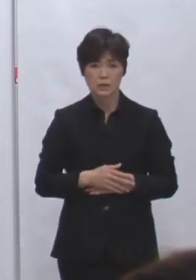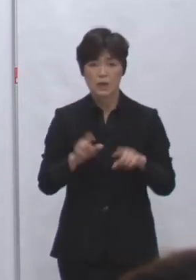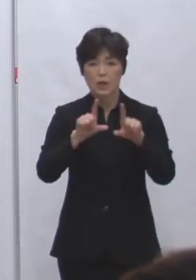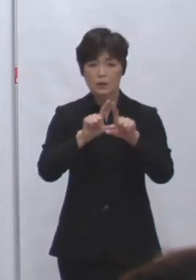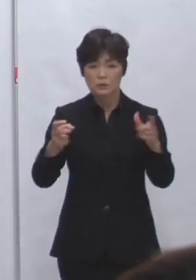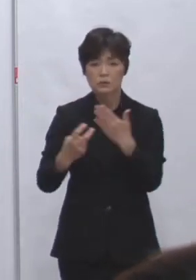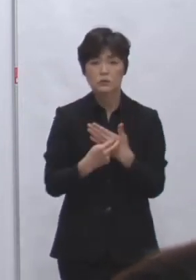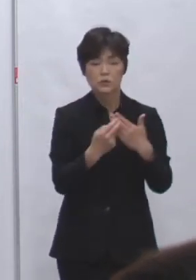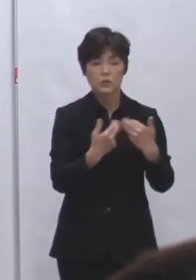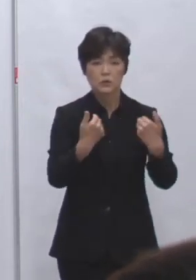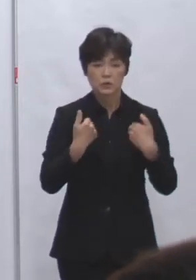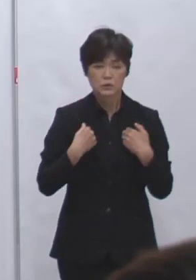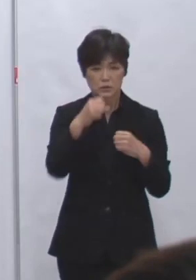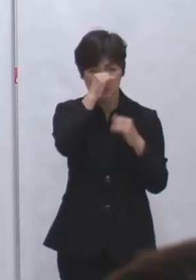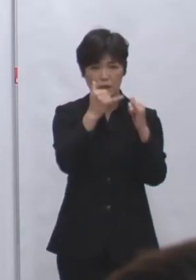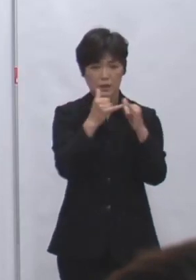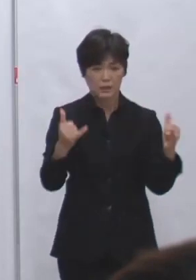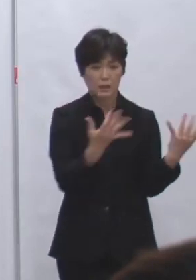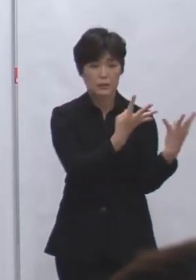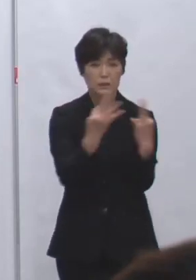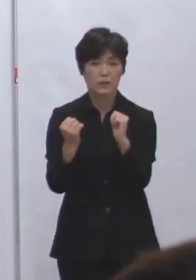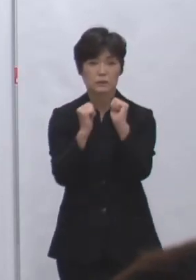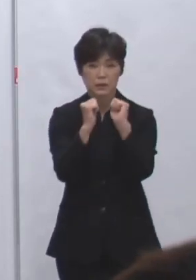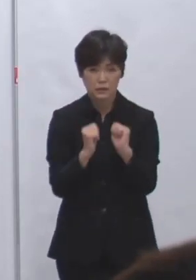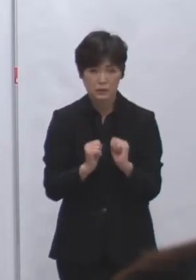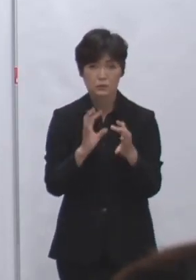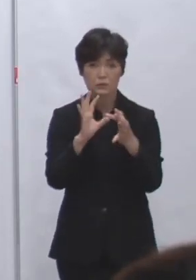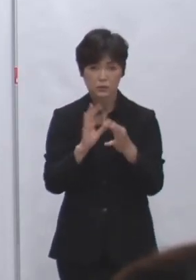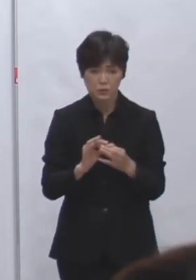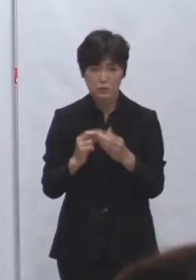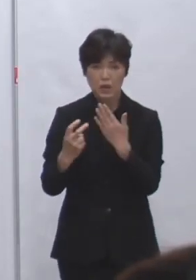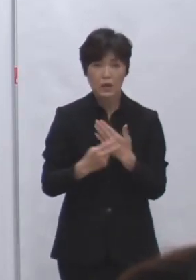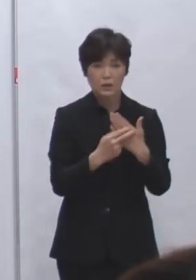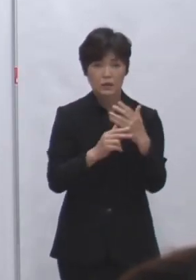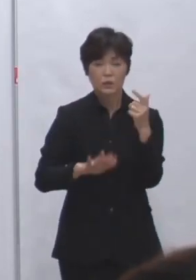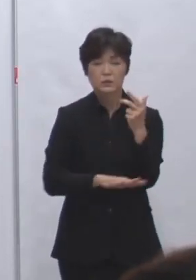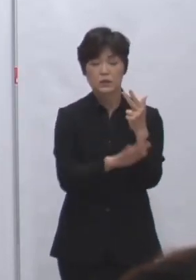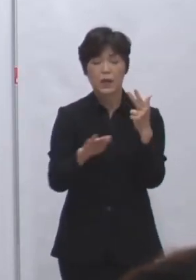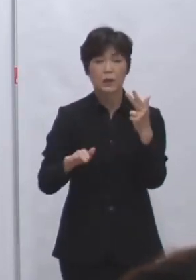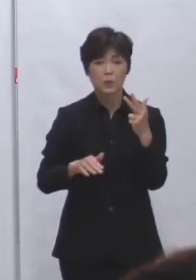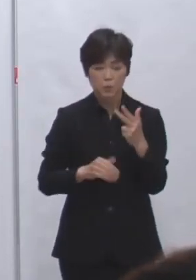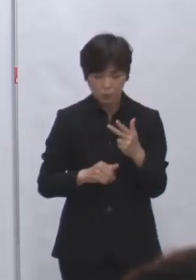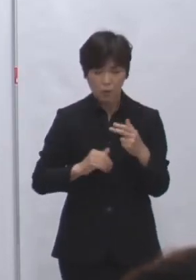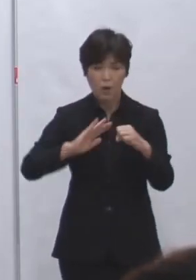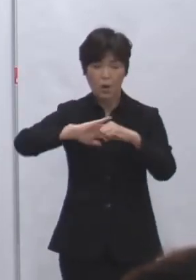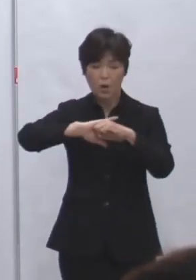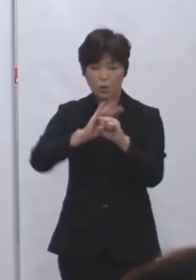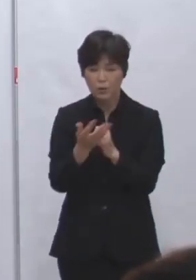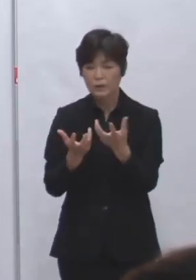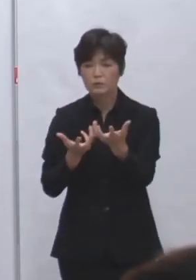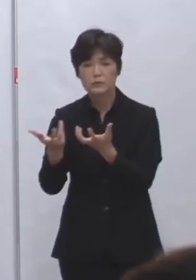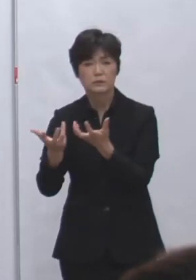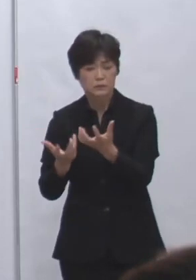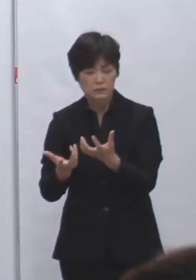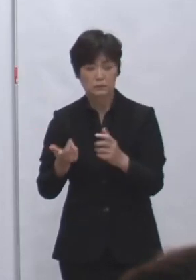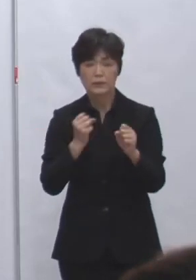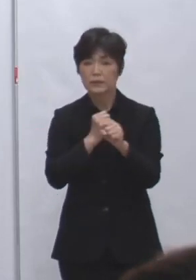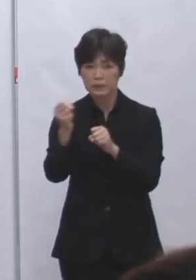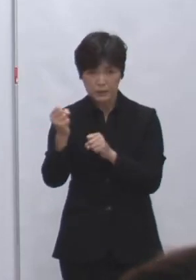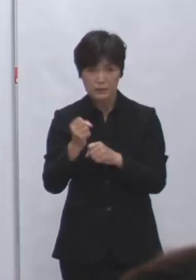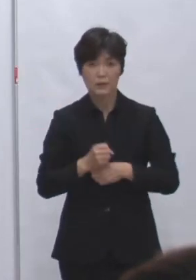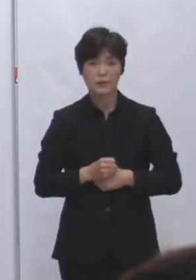通常医療の必要な患者さんも数多くいらっしゃいますので、医療資源を無尽蔵にコロナ対策に振り分けるということはでき